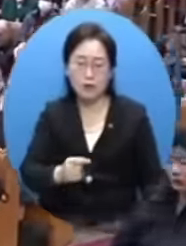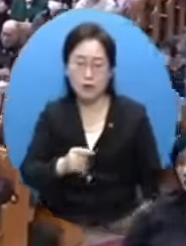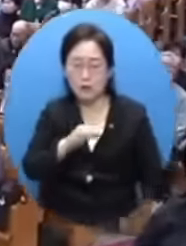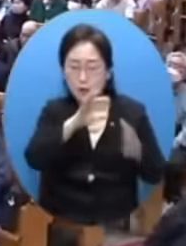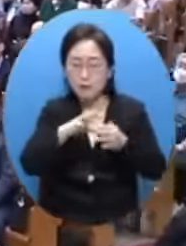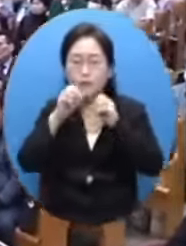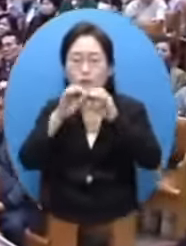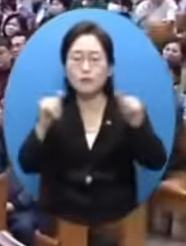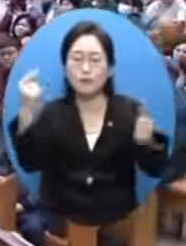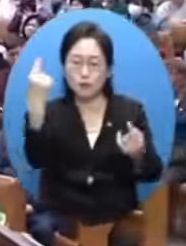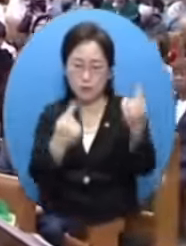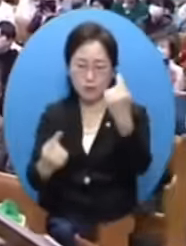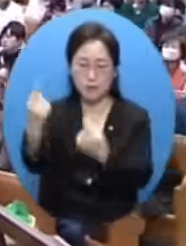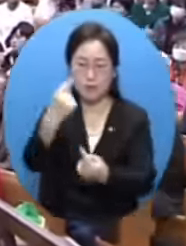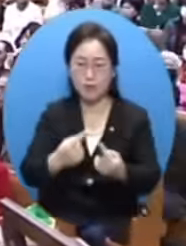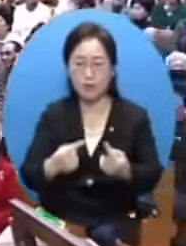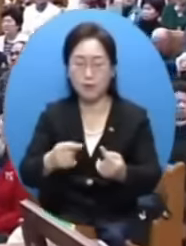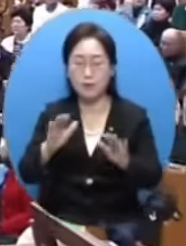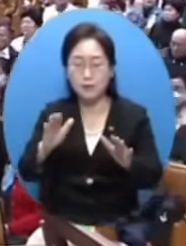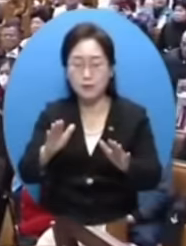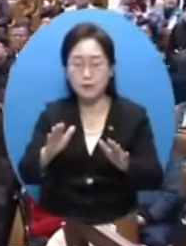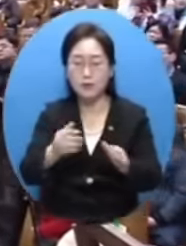그 자녀들이 이 땅에 와서